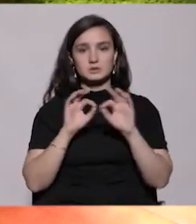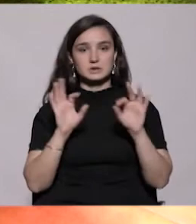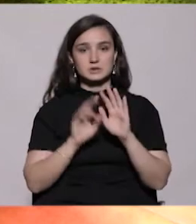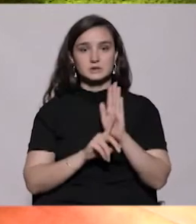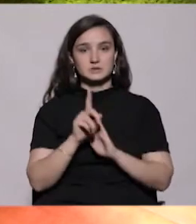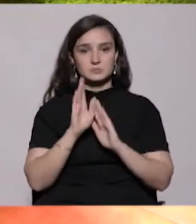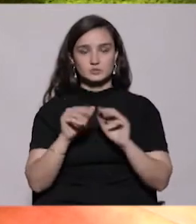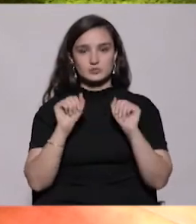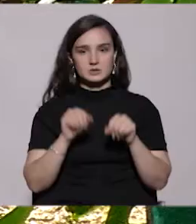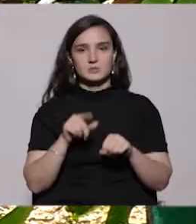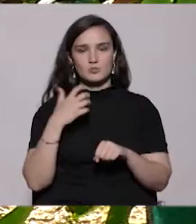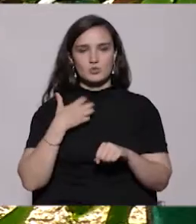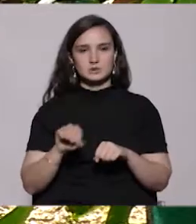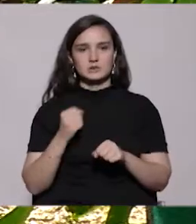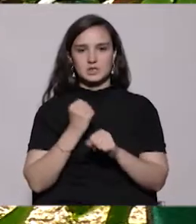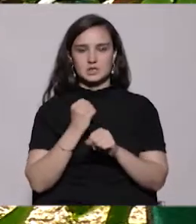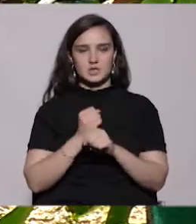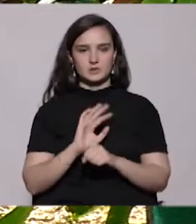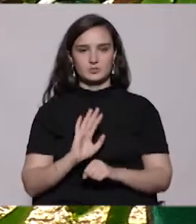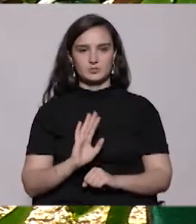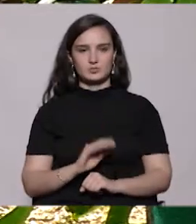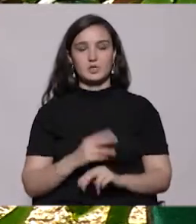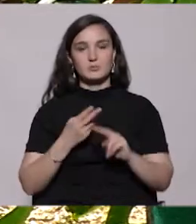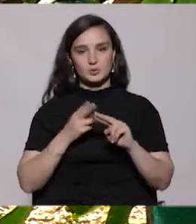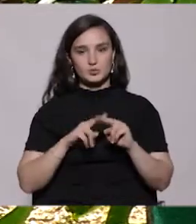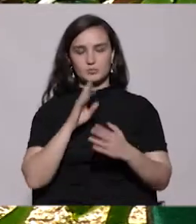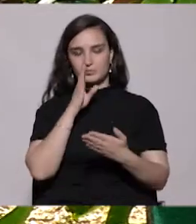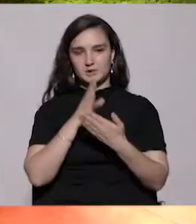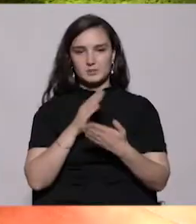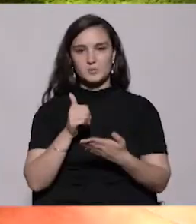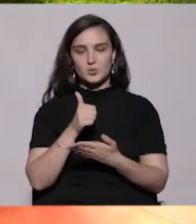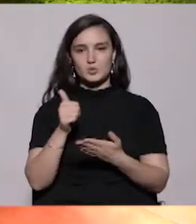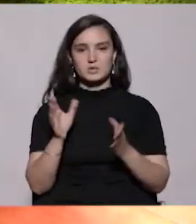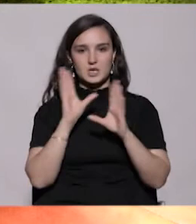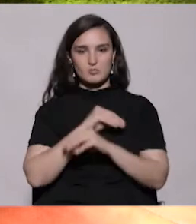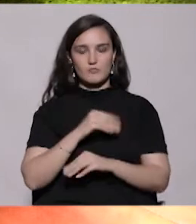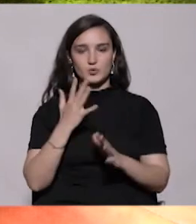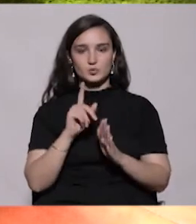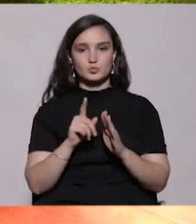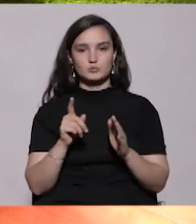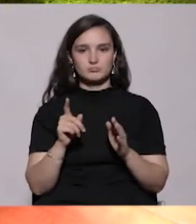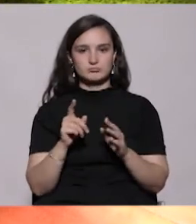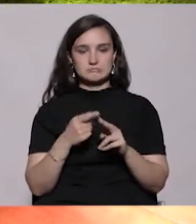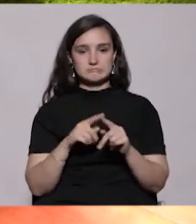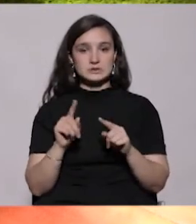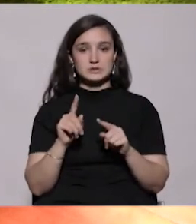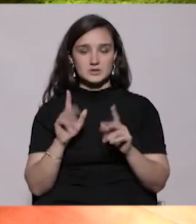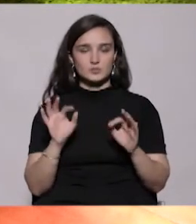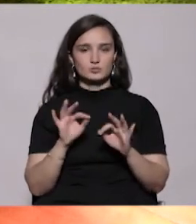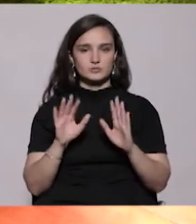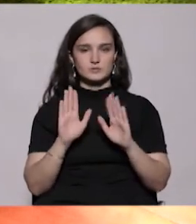ახსნას დავიწყებ, შეიძლება მოგწყინდეთ და აღარ მოგინდეთ ხატვა. ამიტომ პირდაპირ როგორც გამოგივათ, თუ დაინგრევა არ